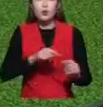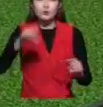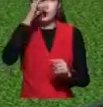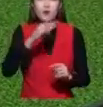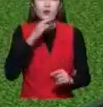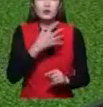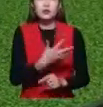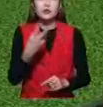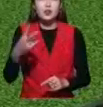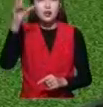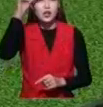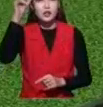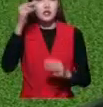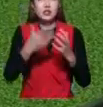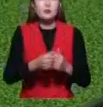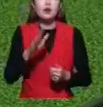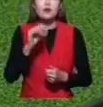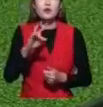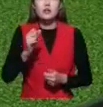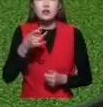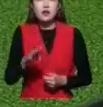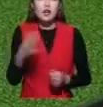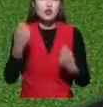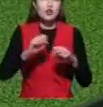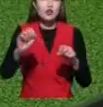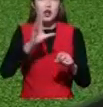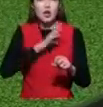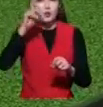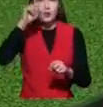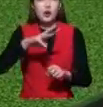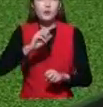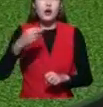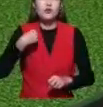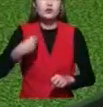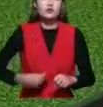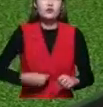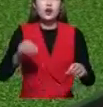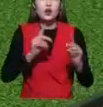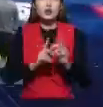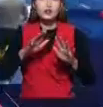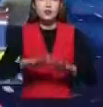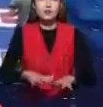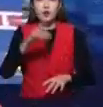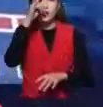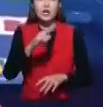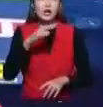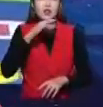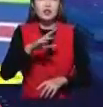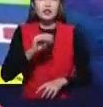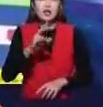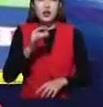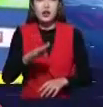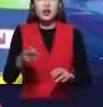Қазақстан 5-2 есебімен Мажарстан жеңген болатын. Ал келесі матчта Франция құрамасымен кездеседі. Қазақстан әйелдер